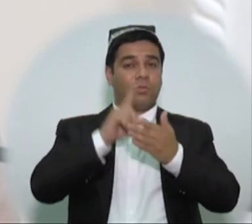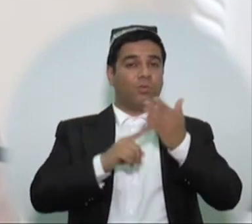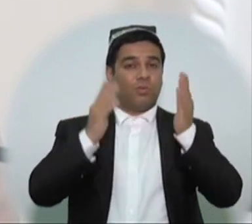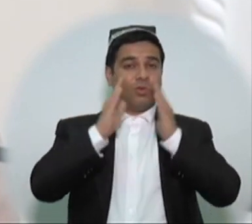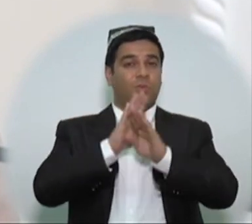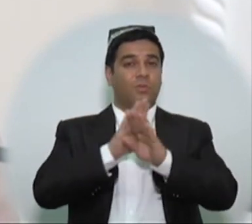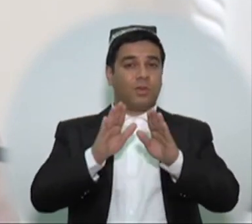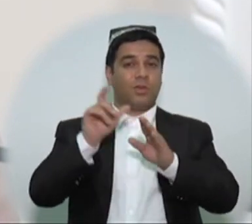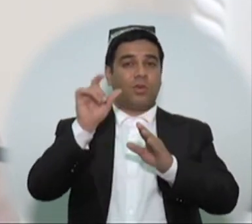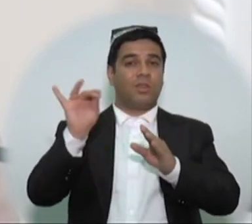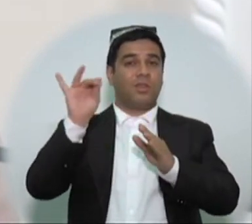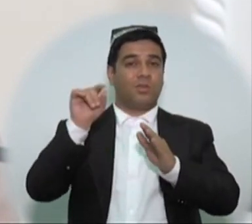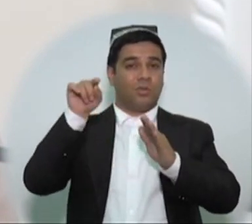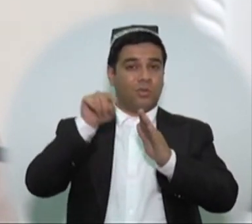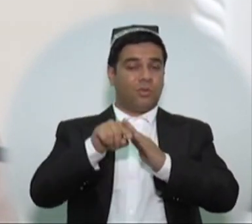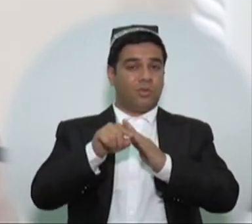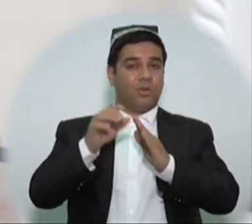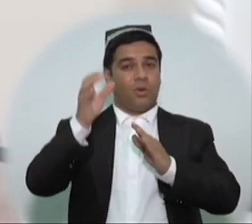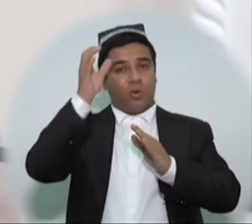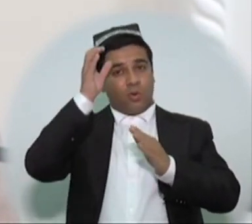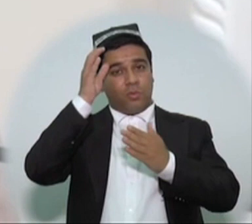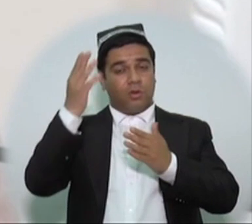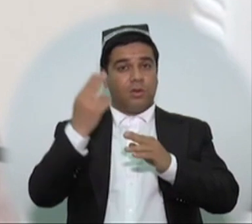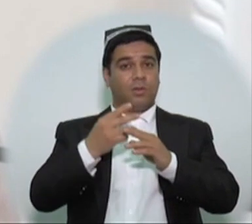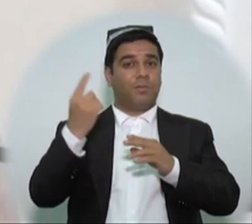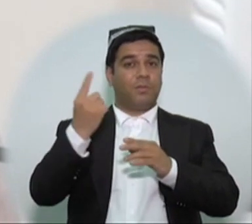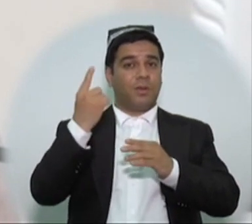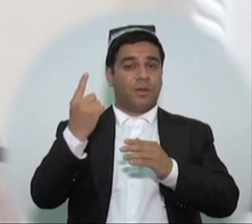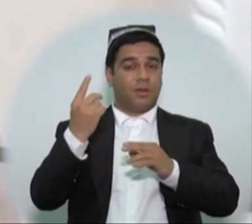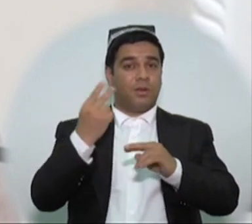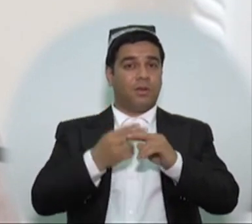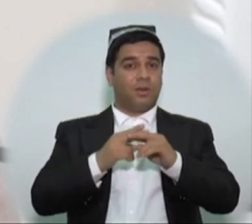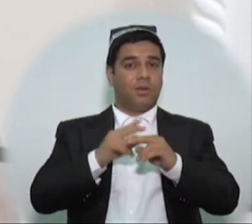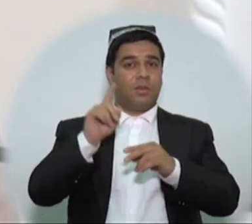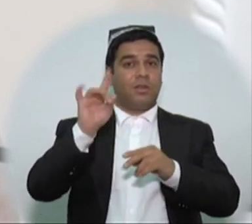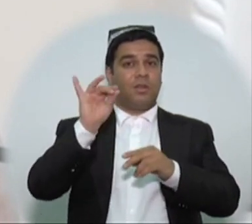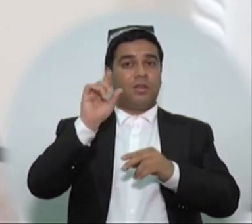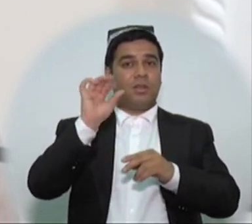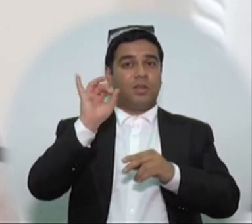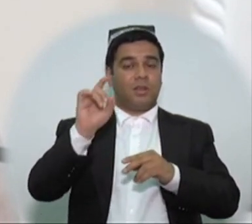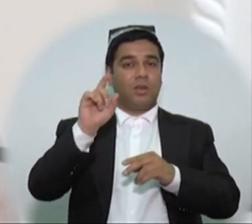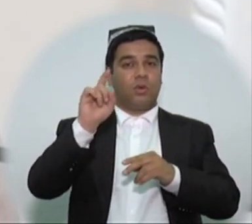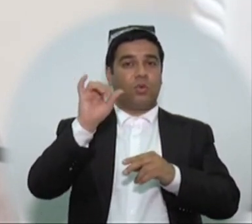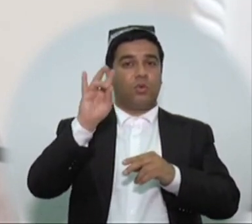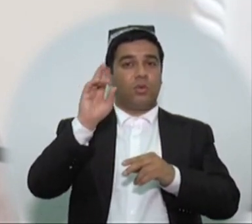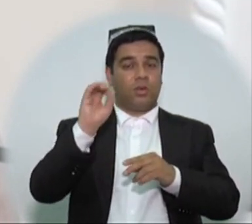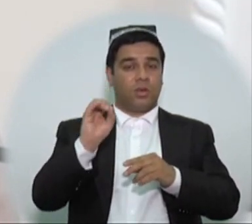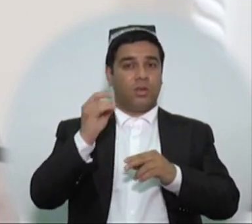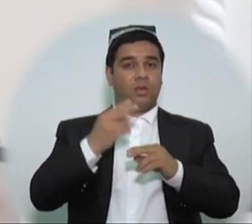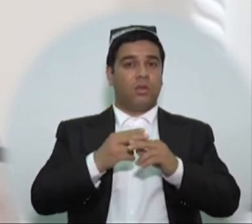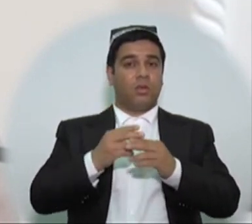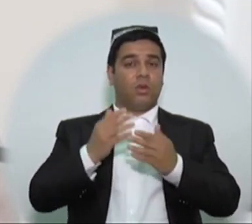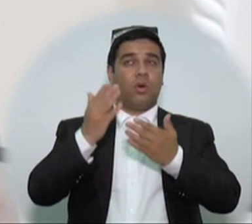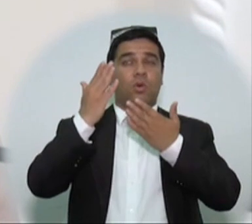emas tarixchilar, olimlardan biri Zikret Hunke o'zining Allohning